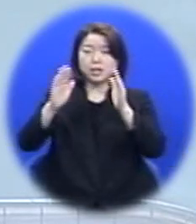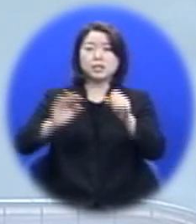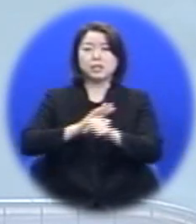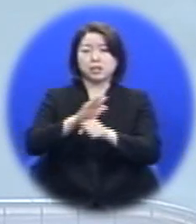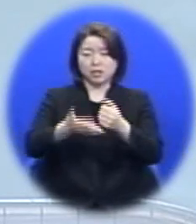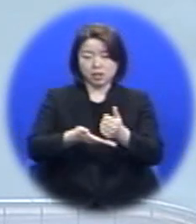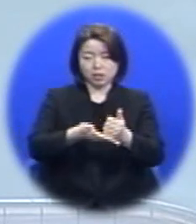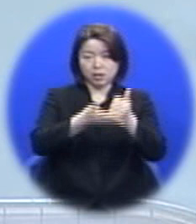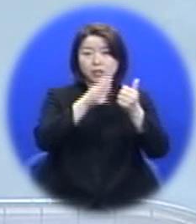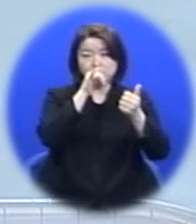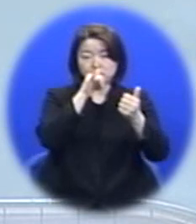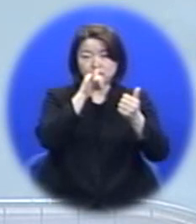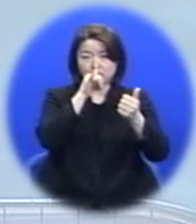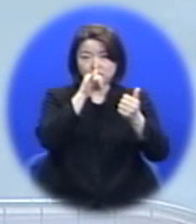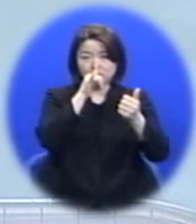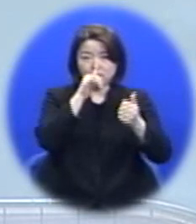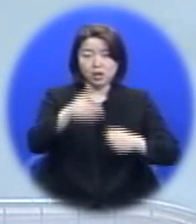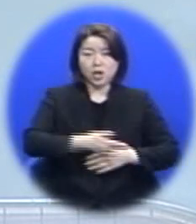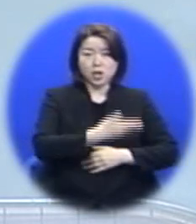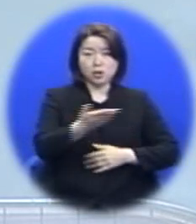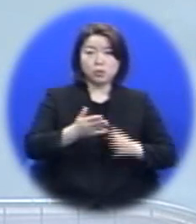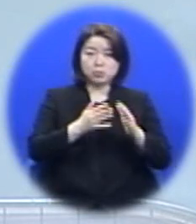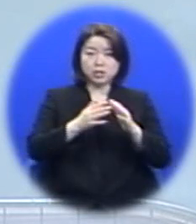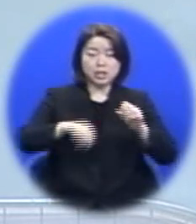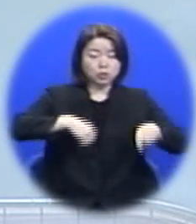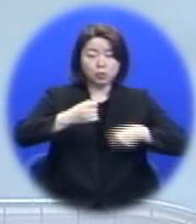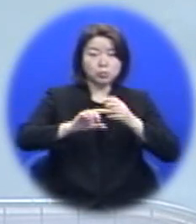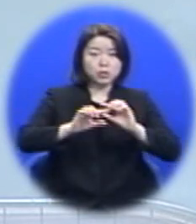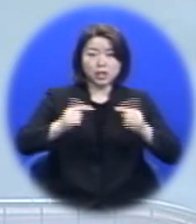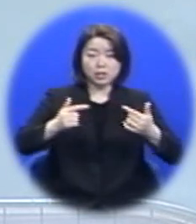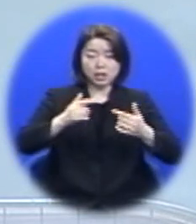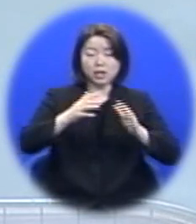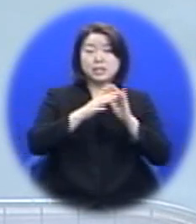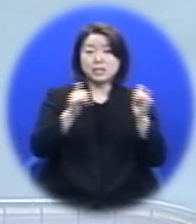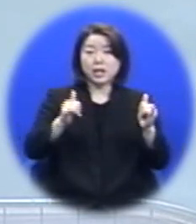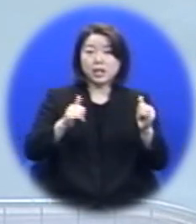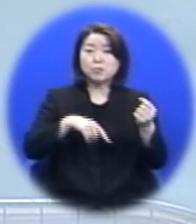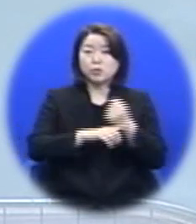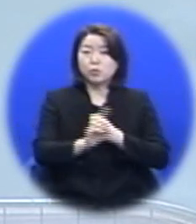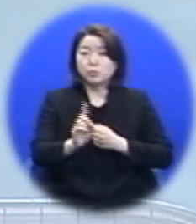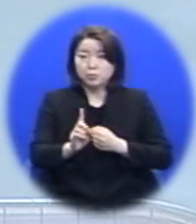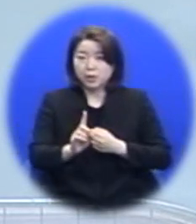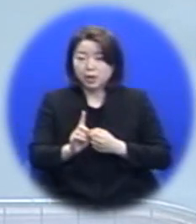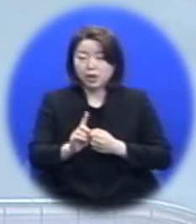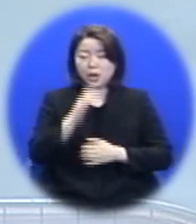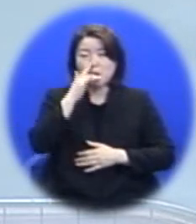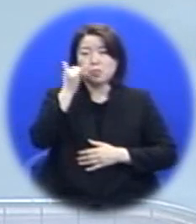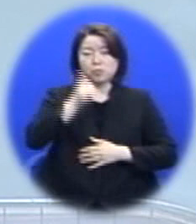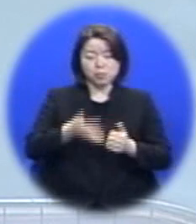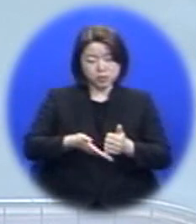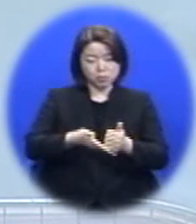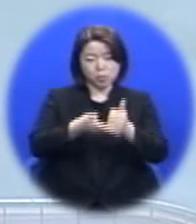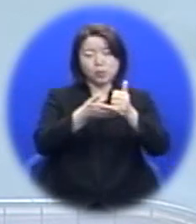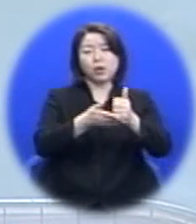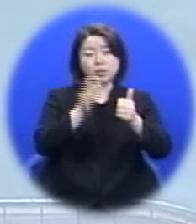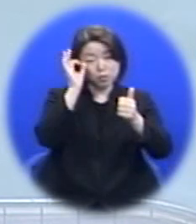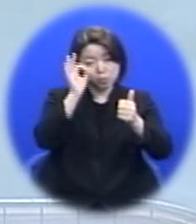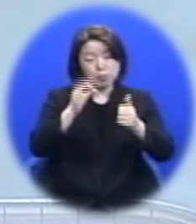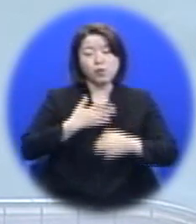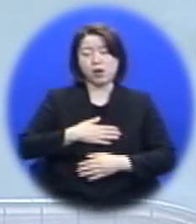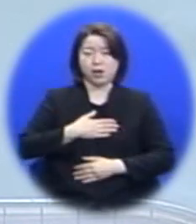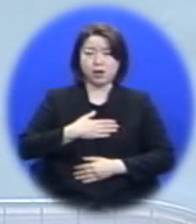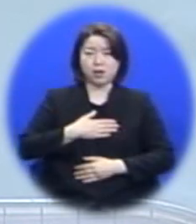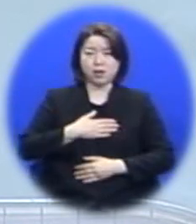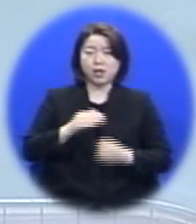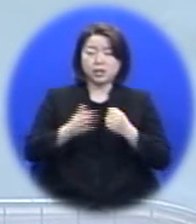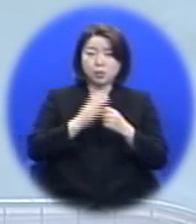여러분이 동물이 아니고 사람이라고 하는 것을 뭘 보고 알지요? 부모님 공경 때문에 그렇습니다. 그래서 하나님께서 부모를 공경하라고